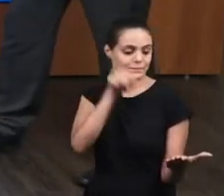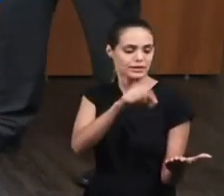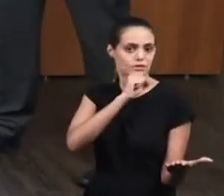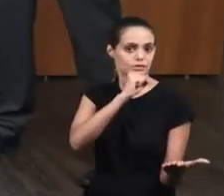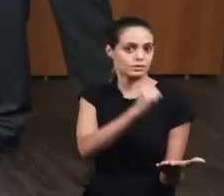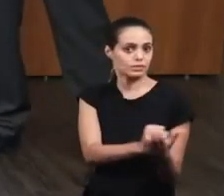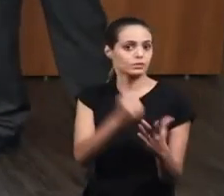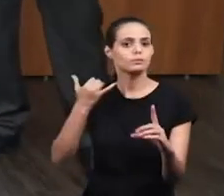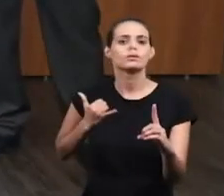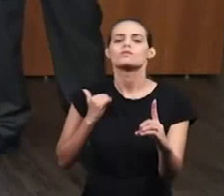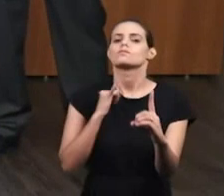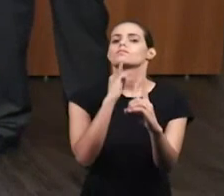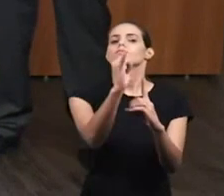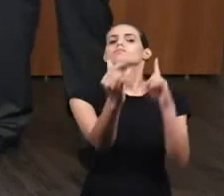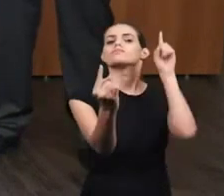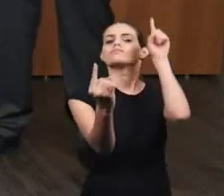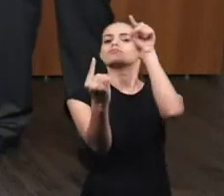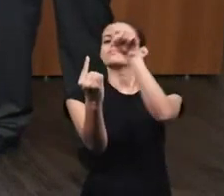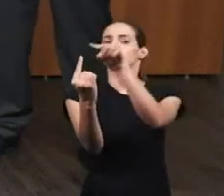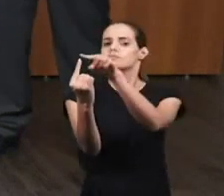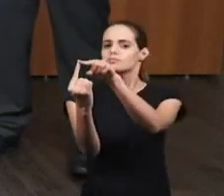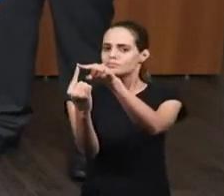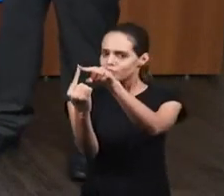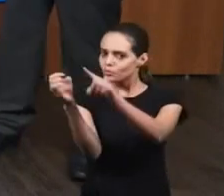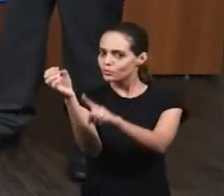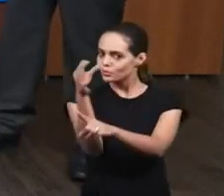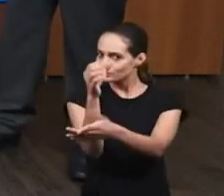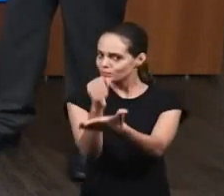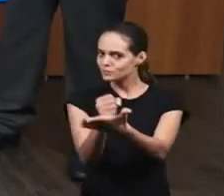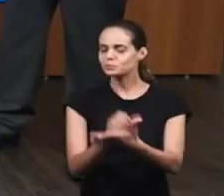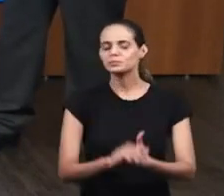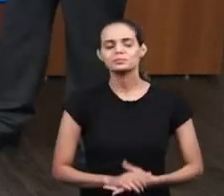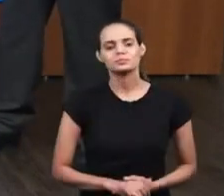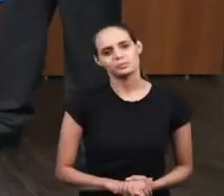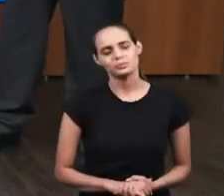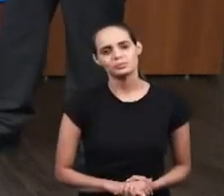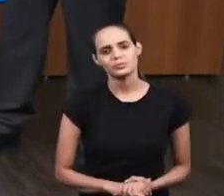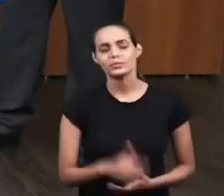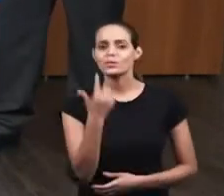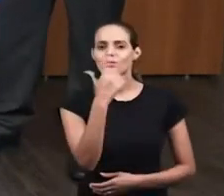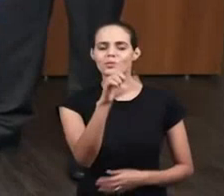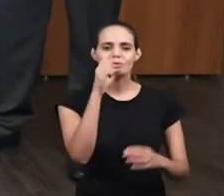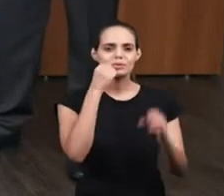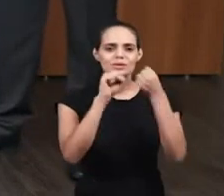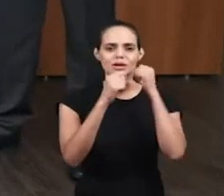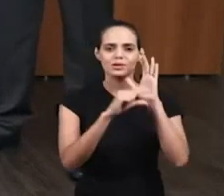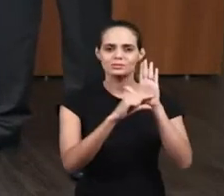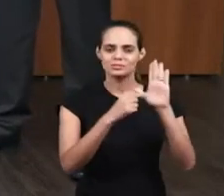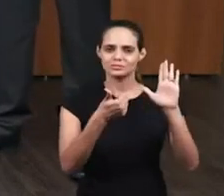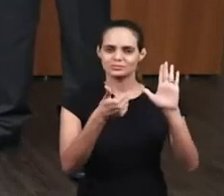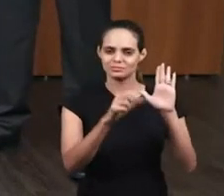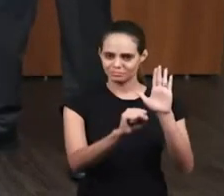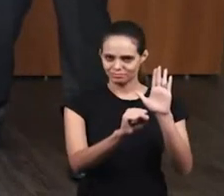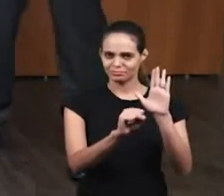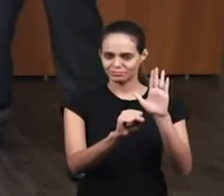die Schönheit. Jesus im Alten Testament, es ist hier nicht der Name Jesus, aber er ist hier prophezeit.